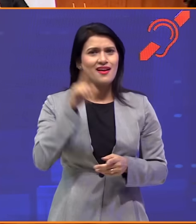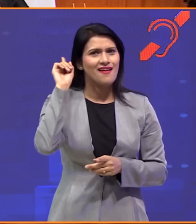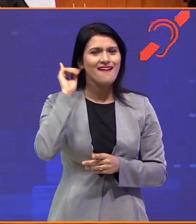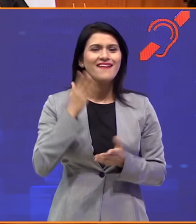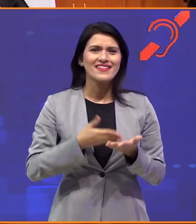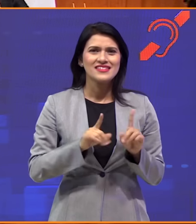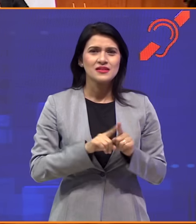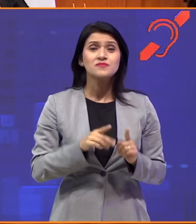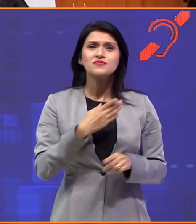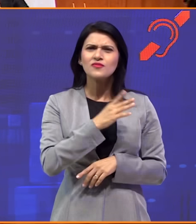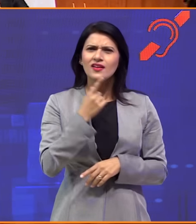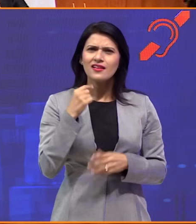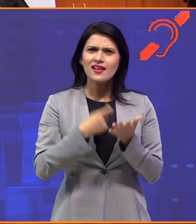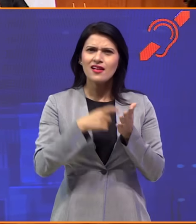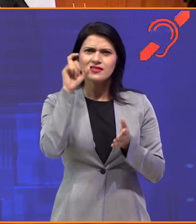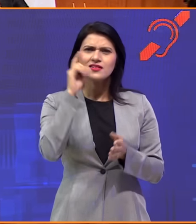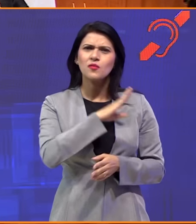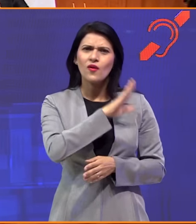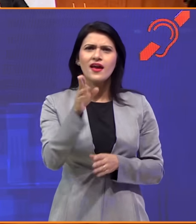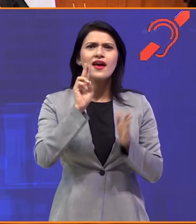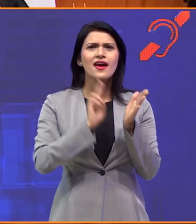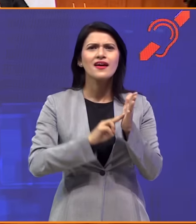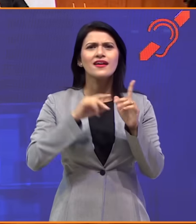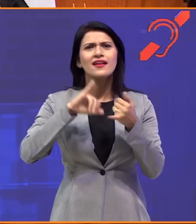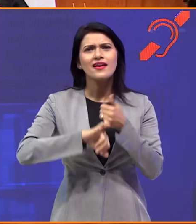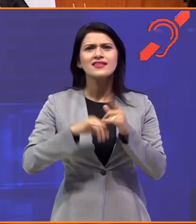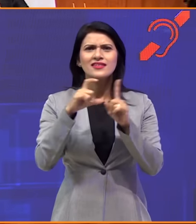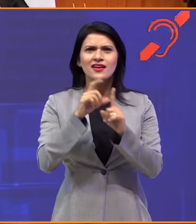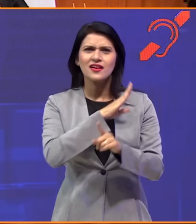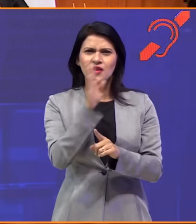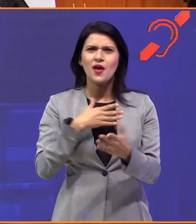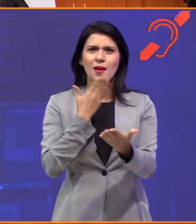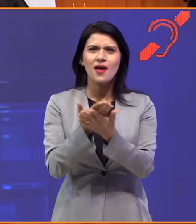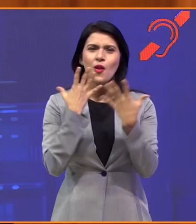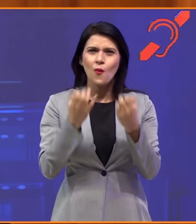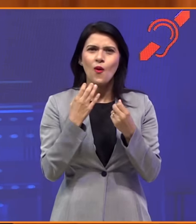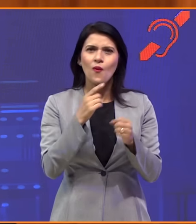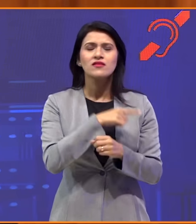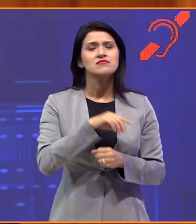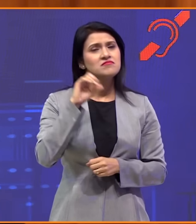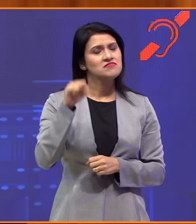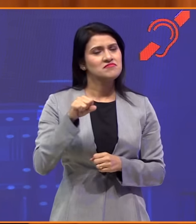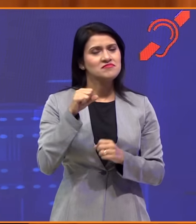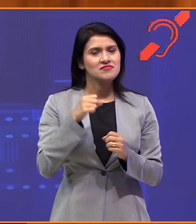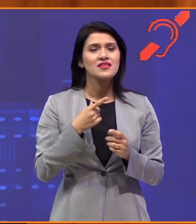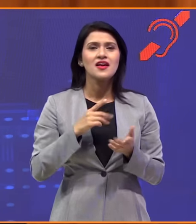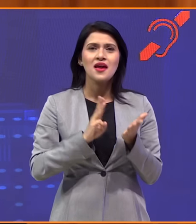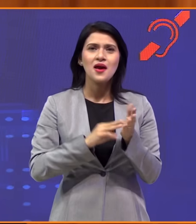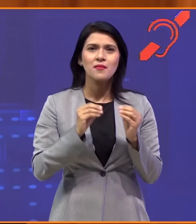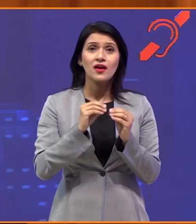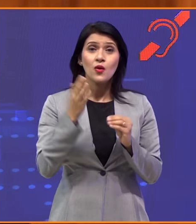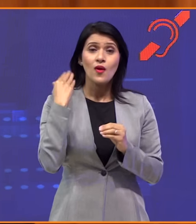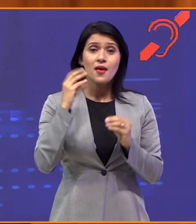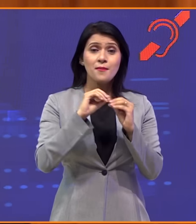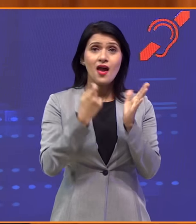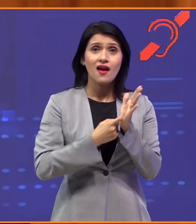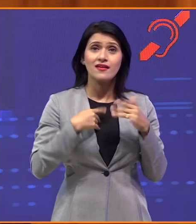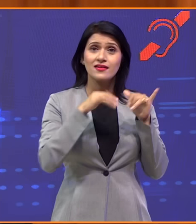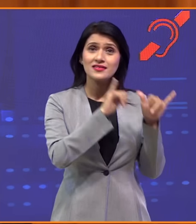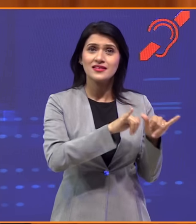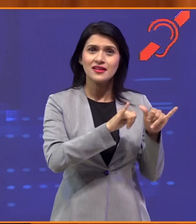में जाने की कोशिश की ये सपना था नेशनल स्कूल ऑफ ड्रामा में जाएंगे जी जी बहुत ज्यादा और यही सोच के आया था मैं क्योंकि जब मैं बिहार में था तो